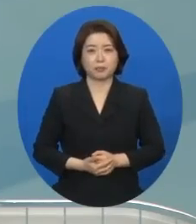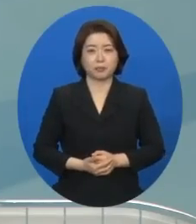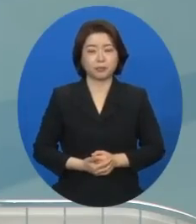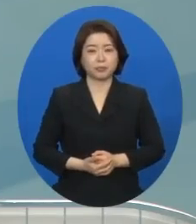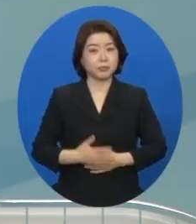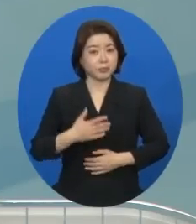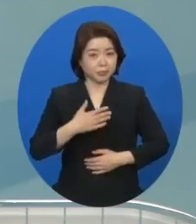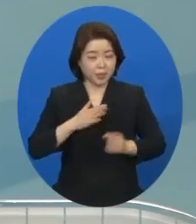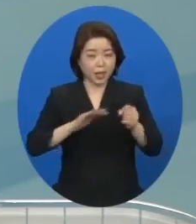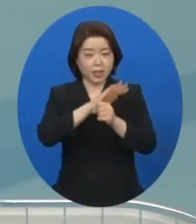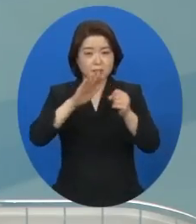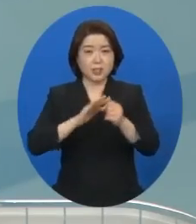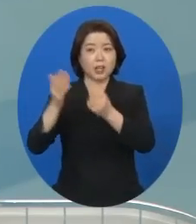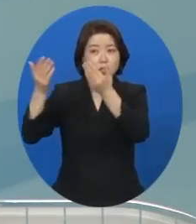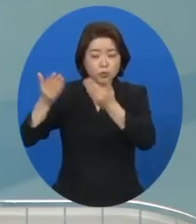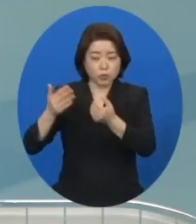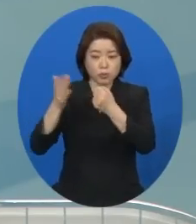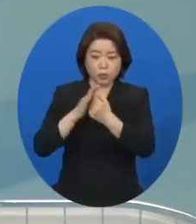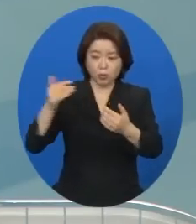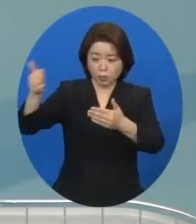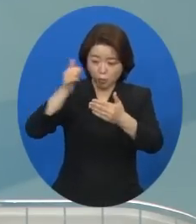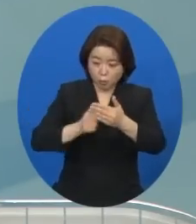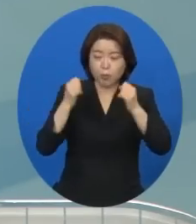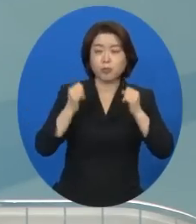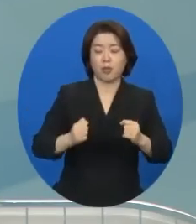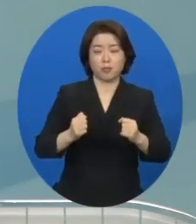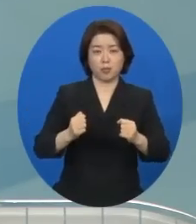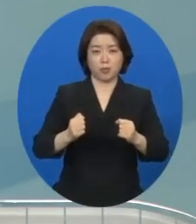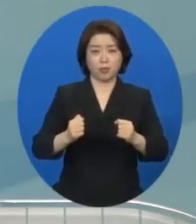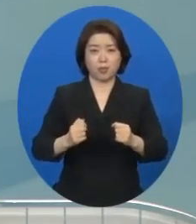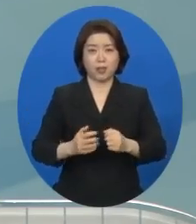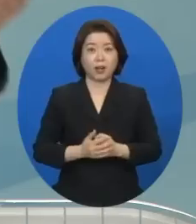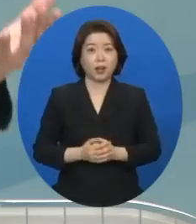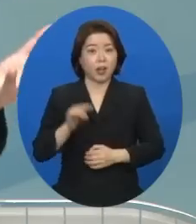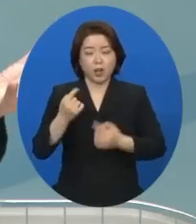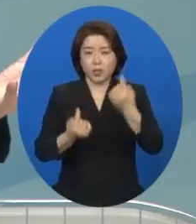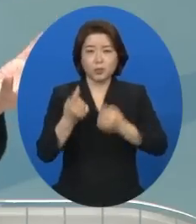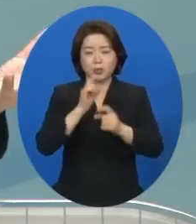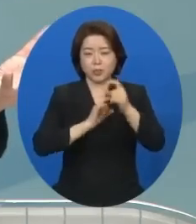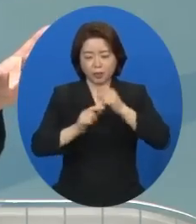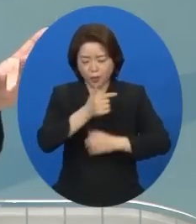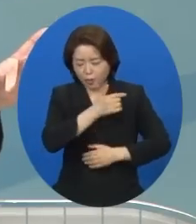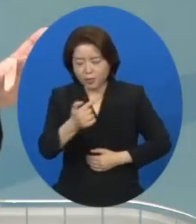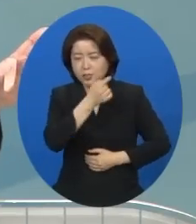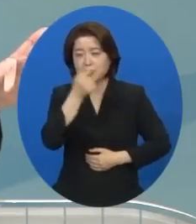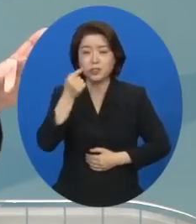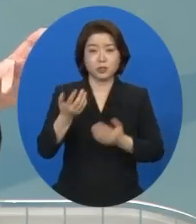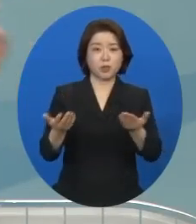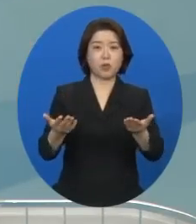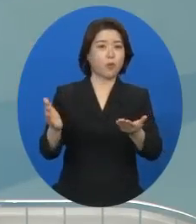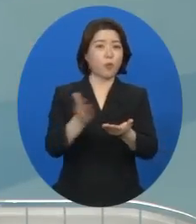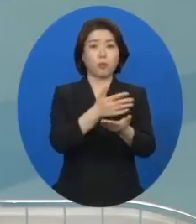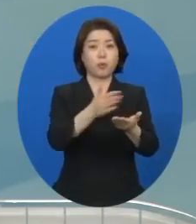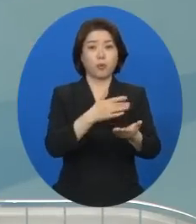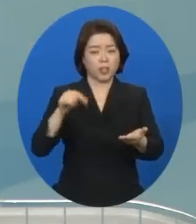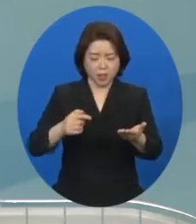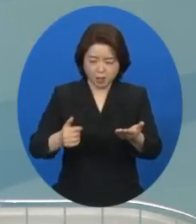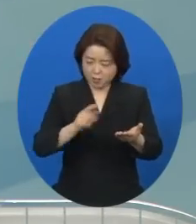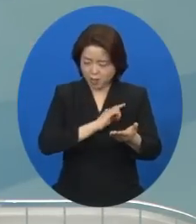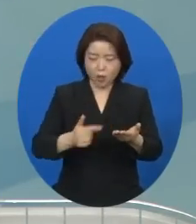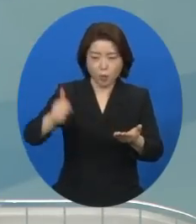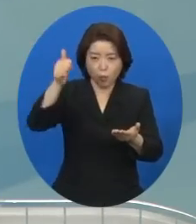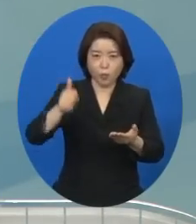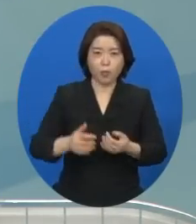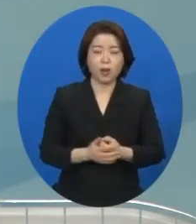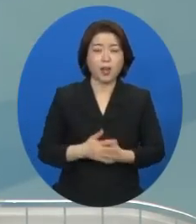아니 나를 사랑하시니까 내 안에 거하시잖아요. 이보다 더 큰 증거가 어디 있어요? 저는 못하는 게